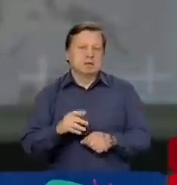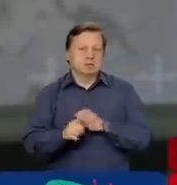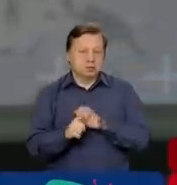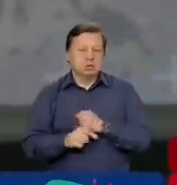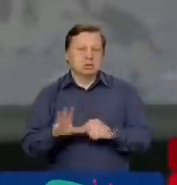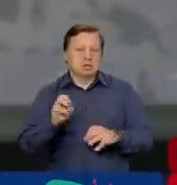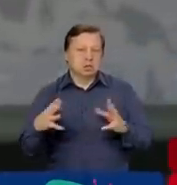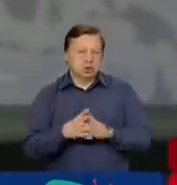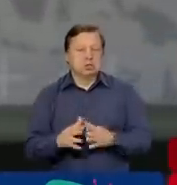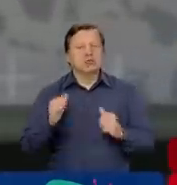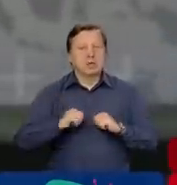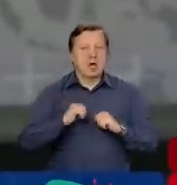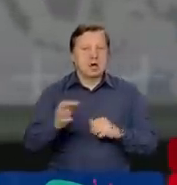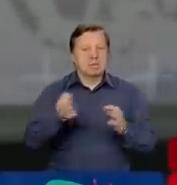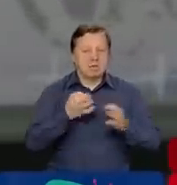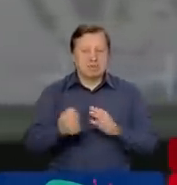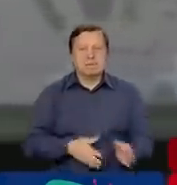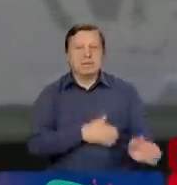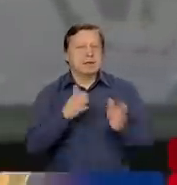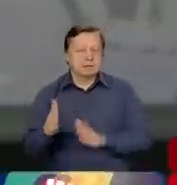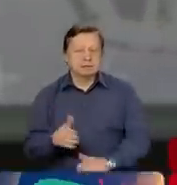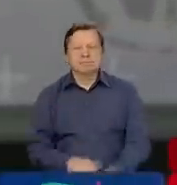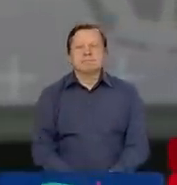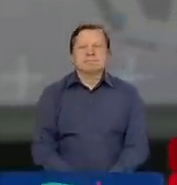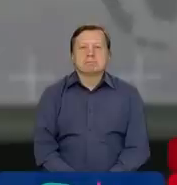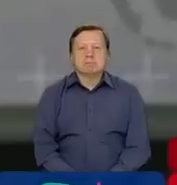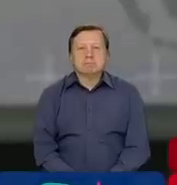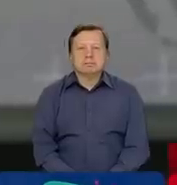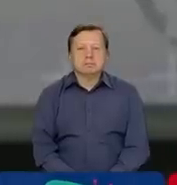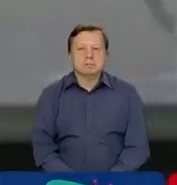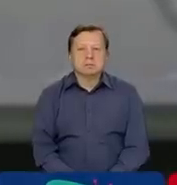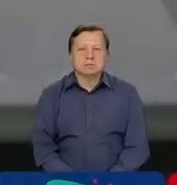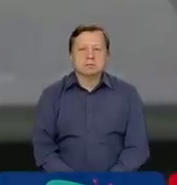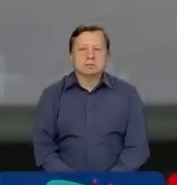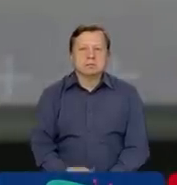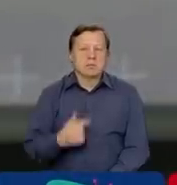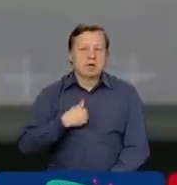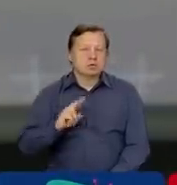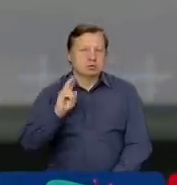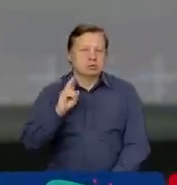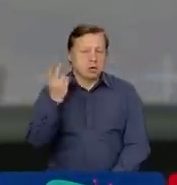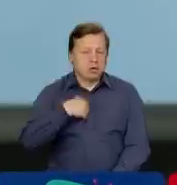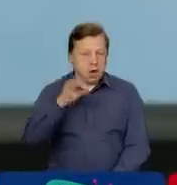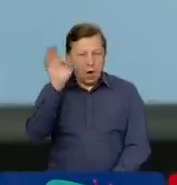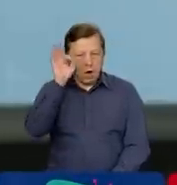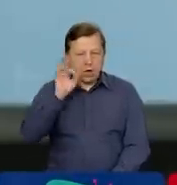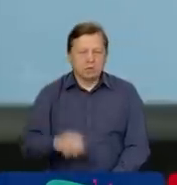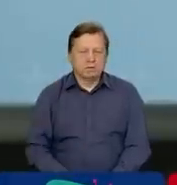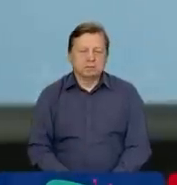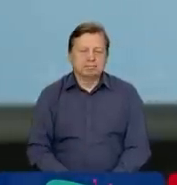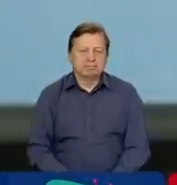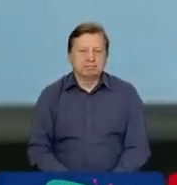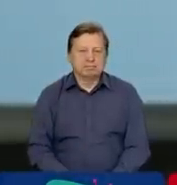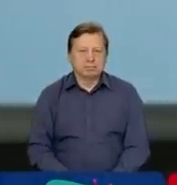połączenia, czekamy na państwa pytania, a kolejne właśnie w tym momencie. Grażyna z Otwocka. Chciałam